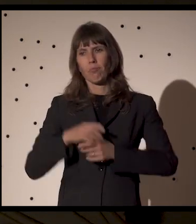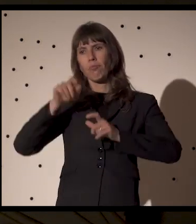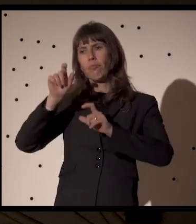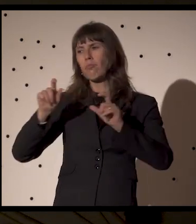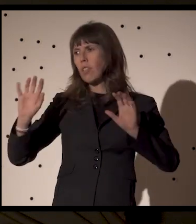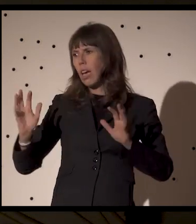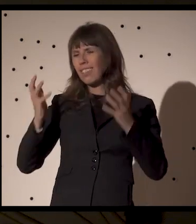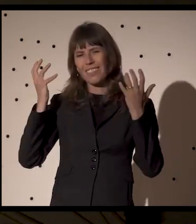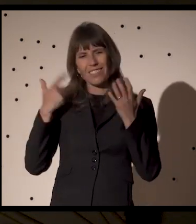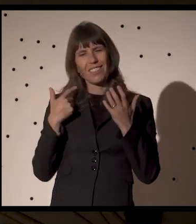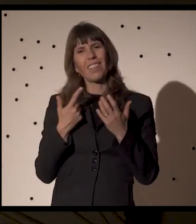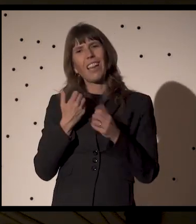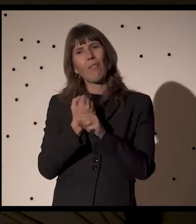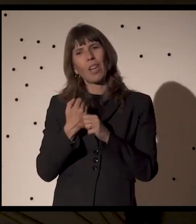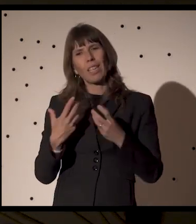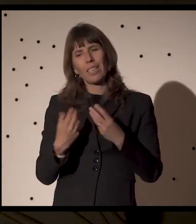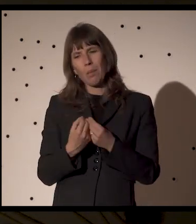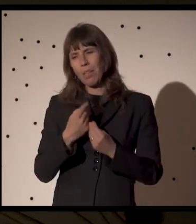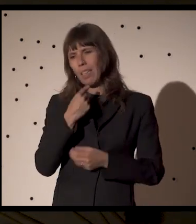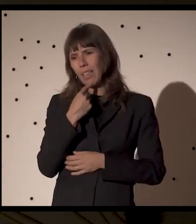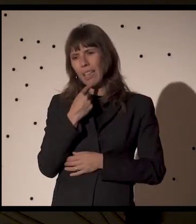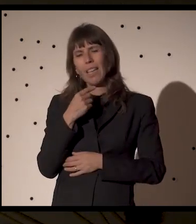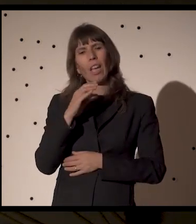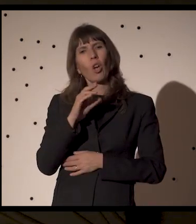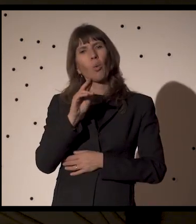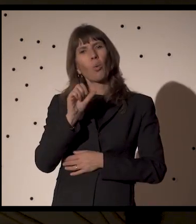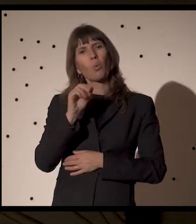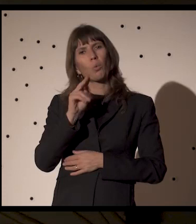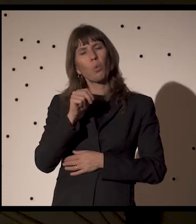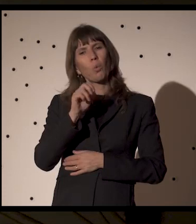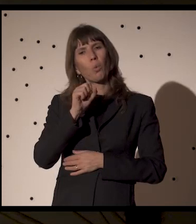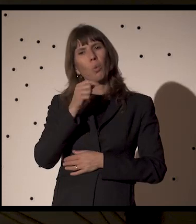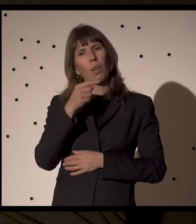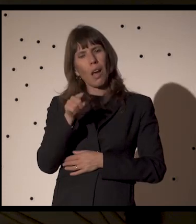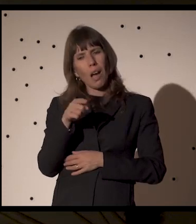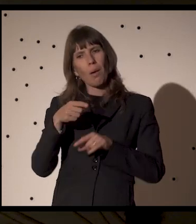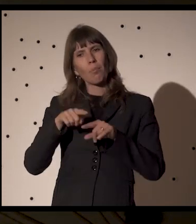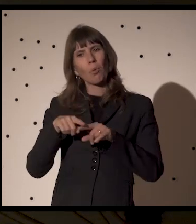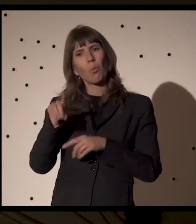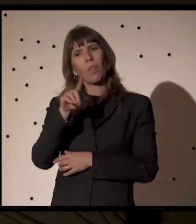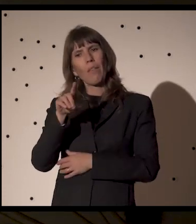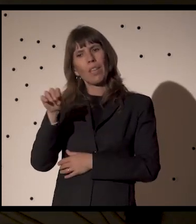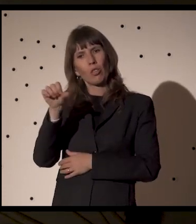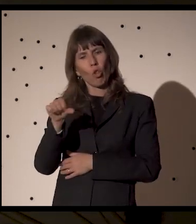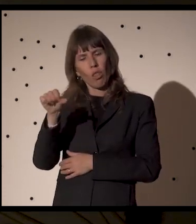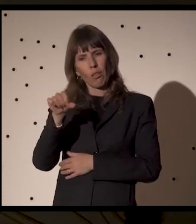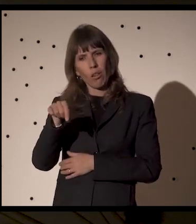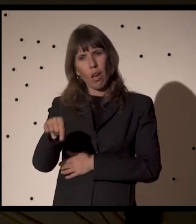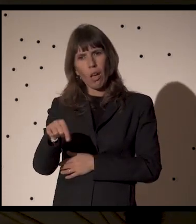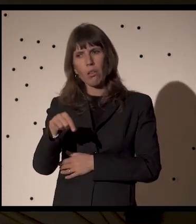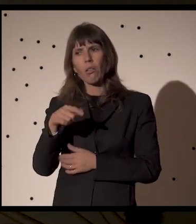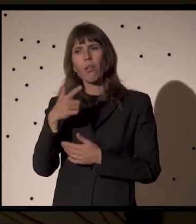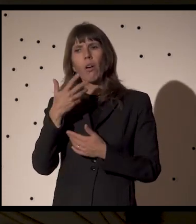lavorare c'è Marta cuscunà Davide Carnevali e sotterraneo hanno scelto di lavorare sul parco pubblico per